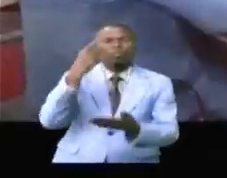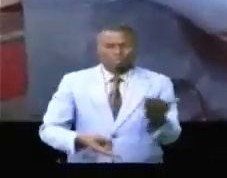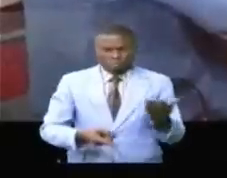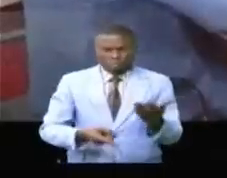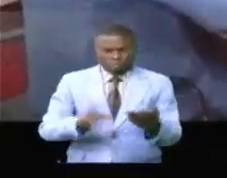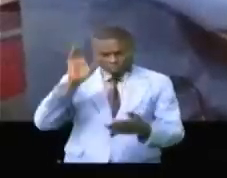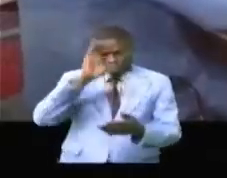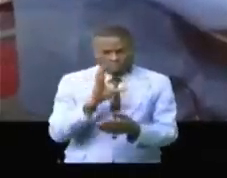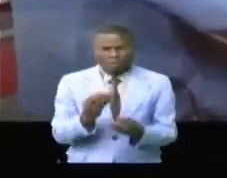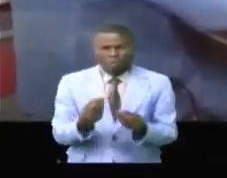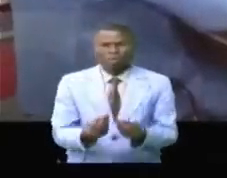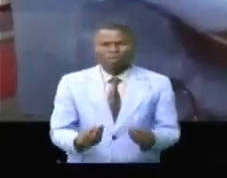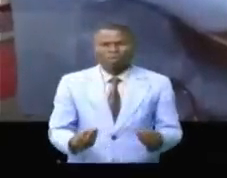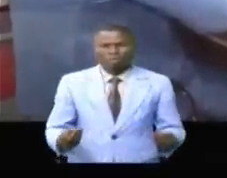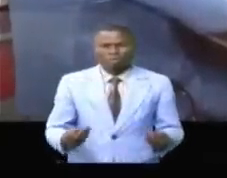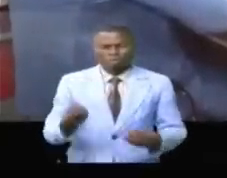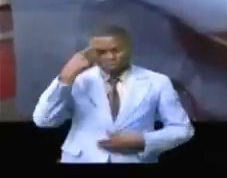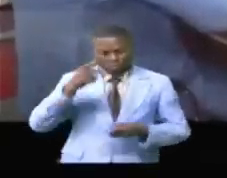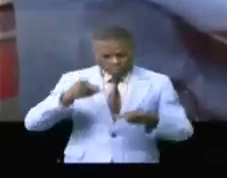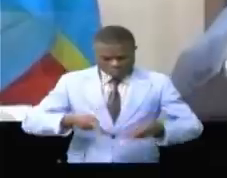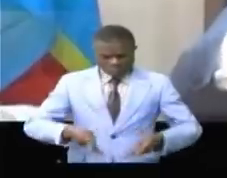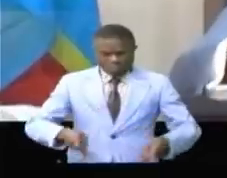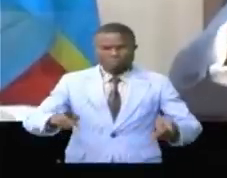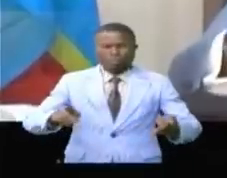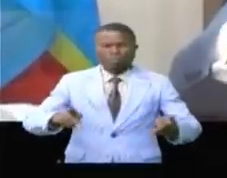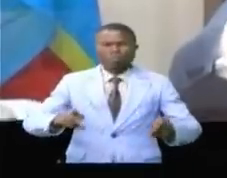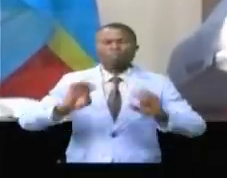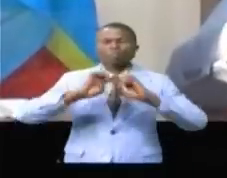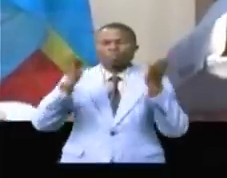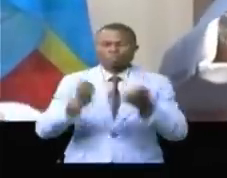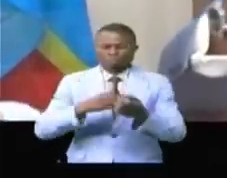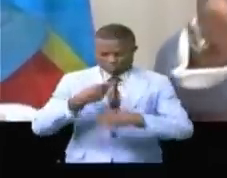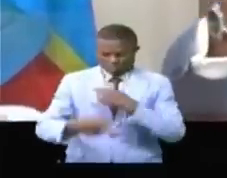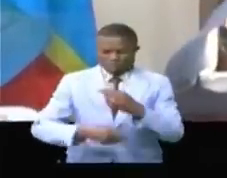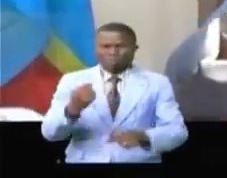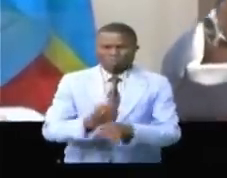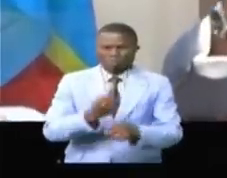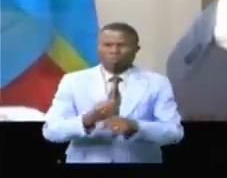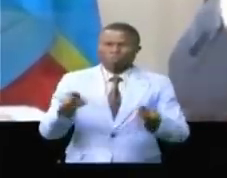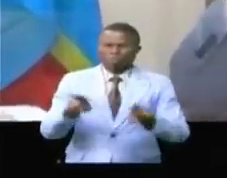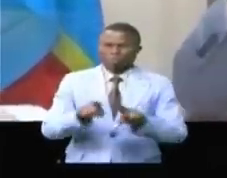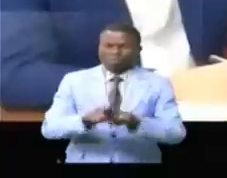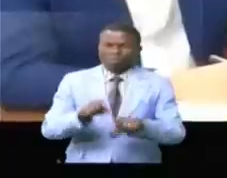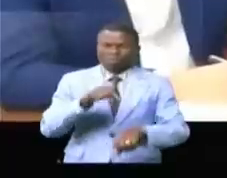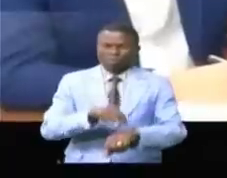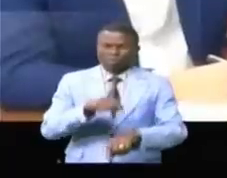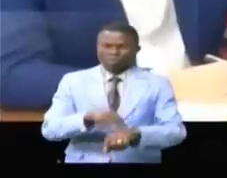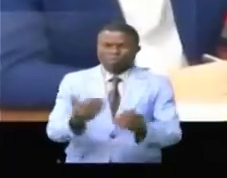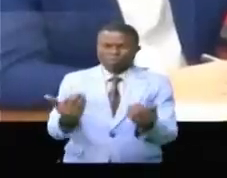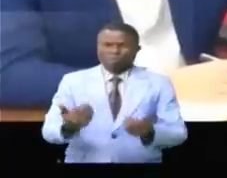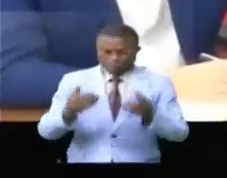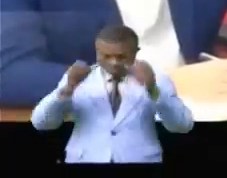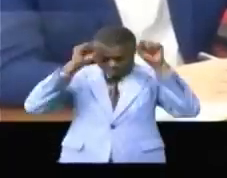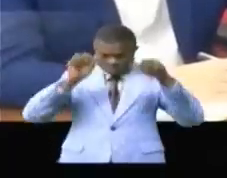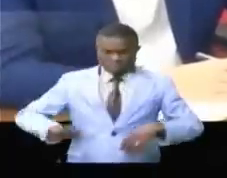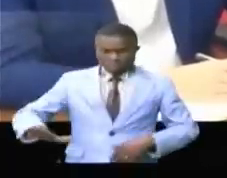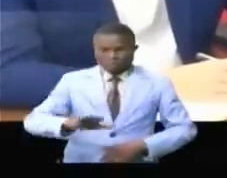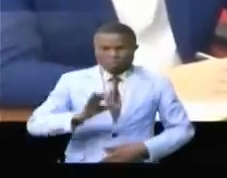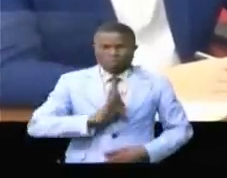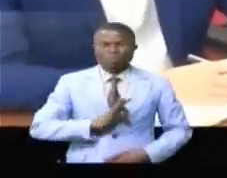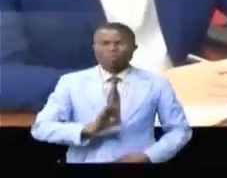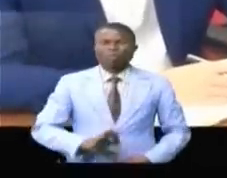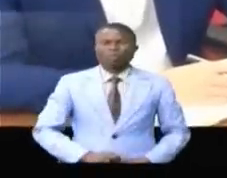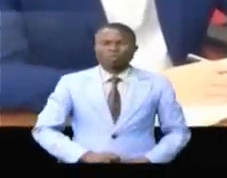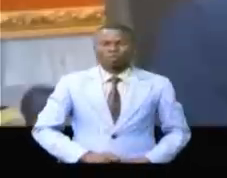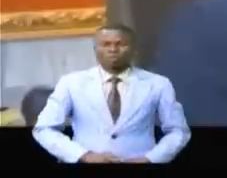des pistes de solutions pour permettre à l'entreprise de commencer les travaux conformément à la volonté du chef de l'État, Félix-Antoine